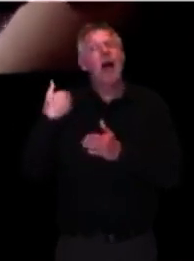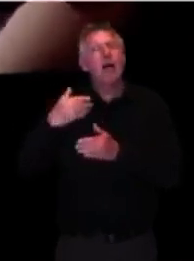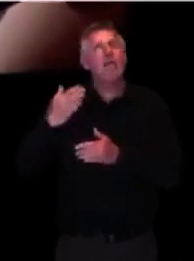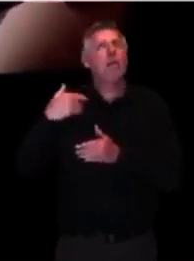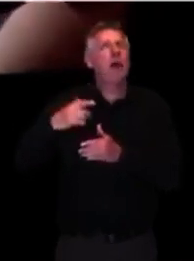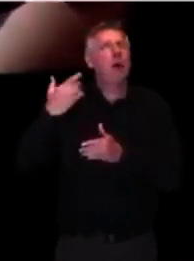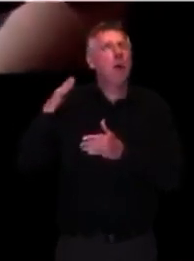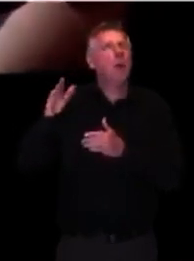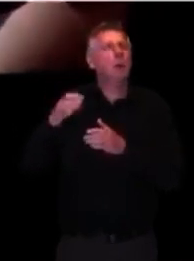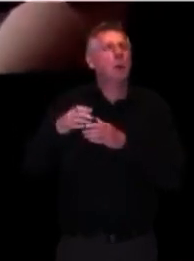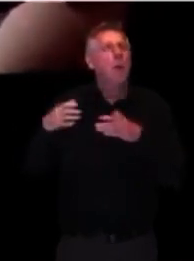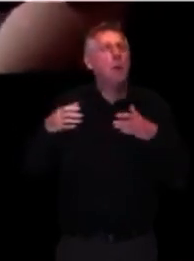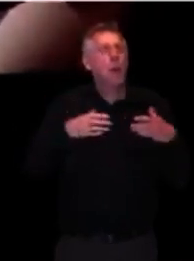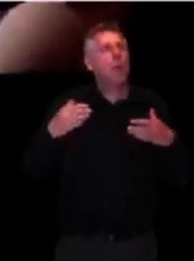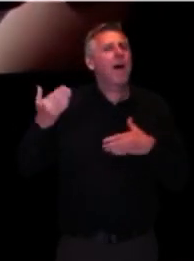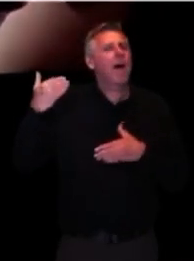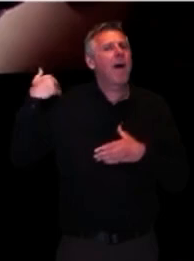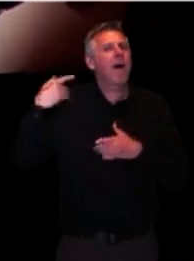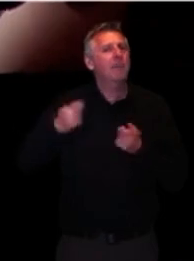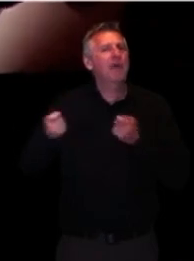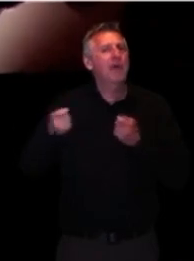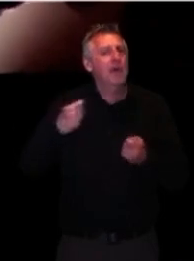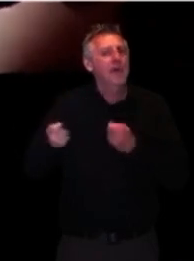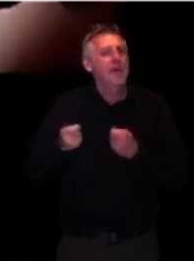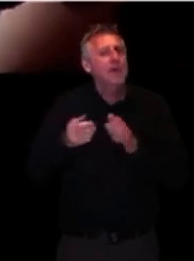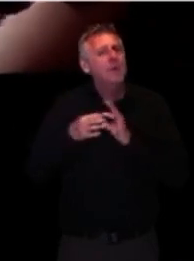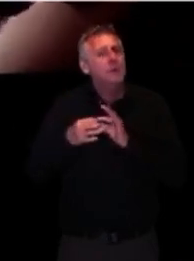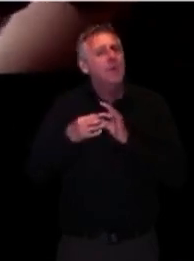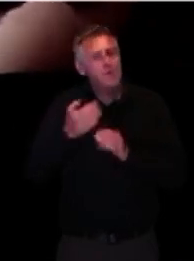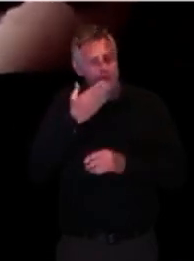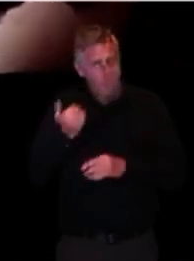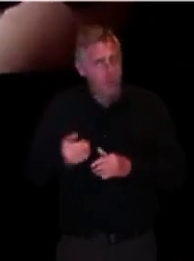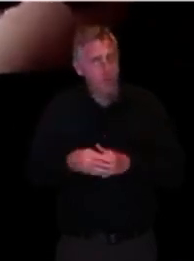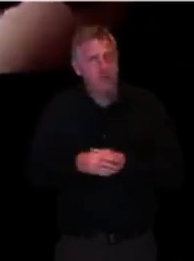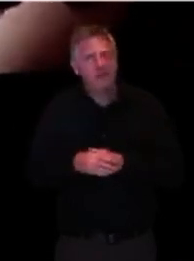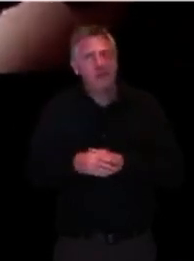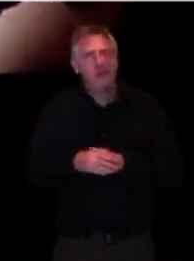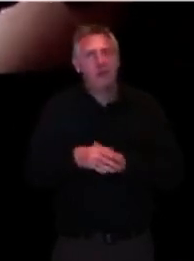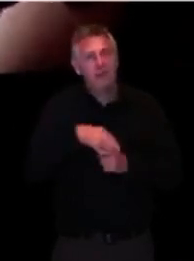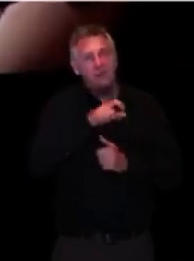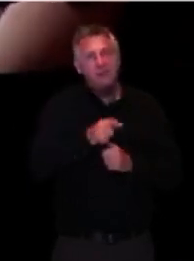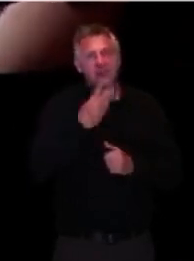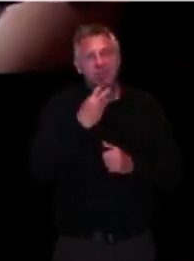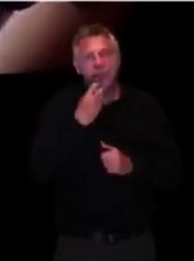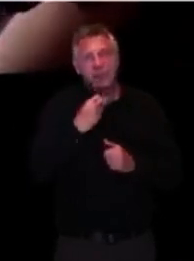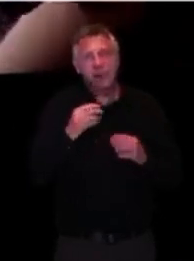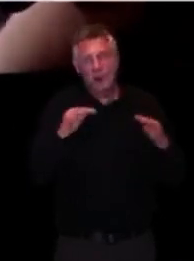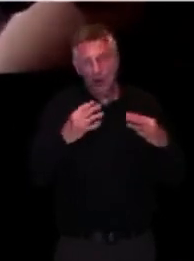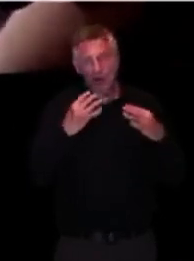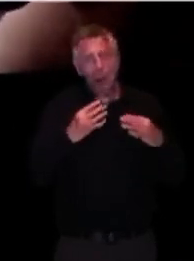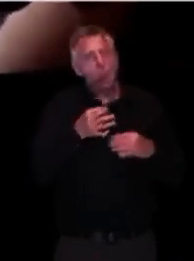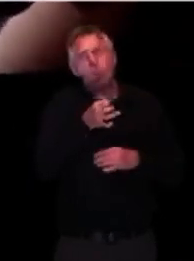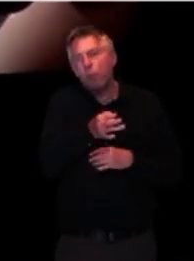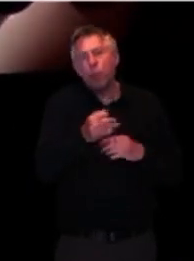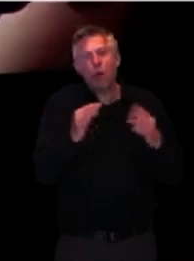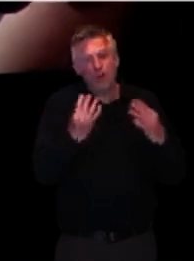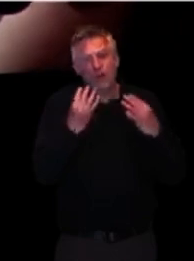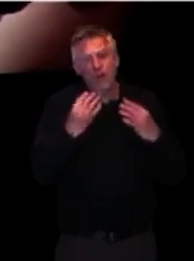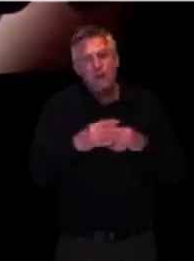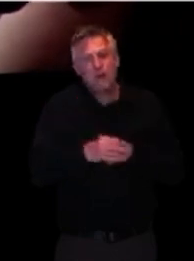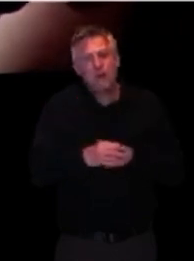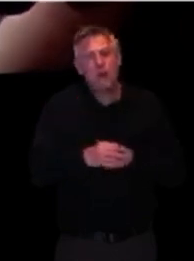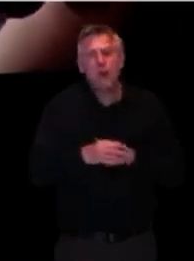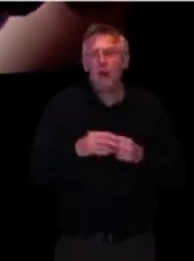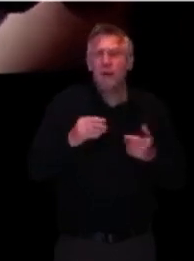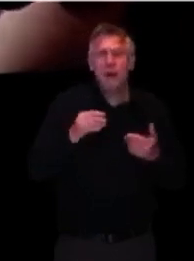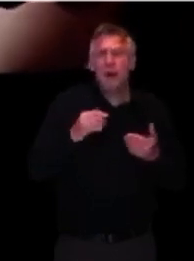sont extrêmement pénibles pour les uns et les autres et probablement pour les peu de citoyens qui nous écoutent moi je n'attends que ça de mes vœux que